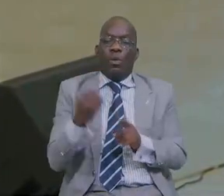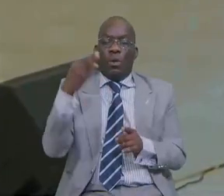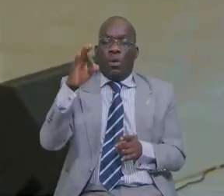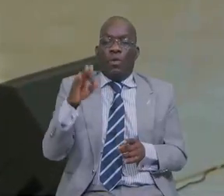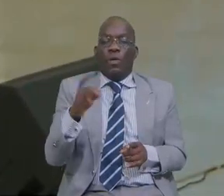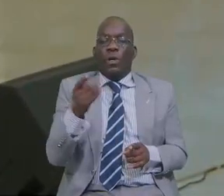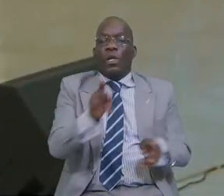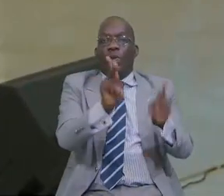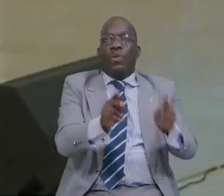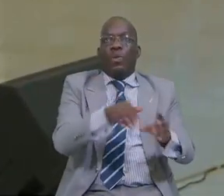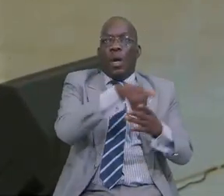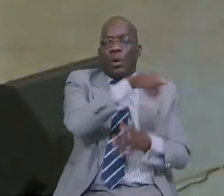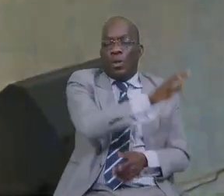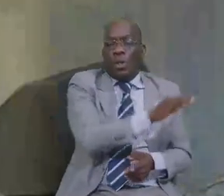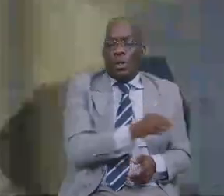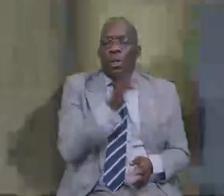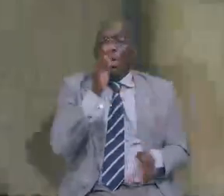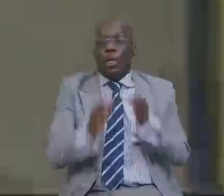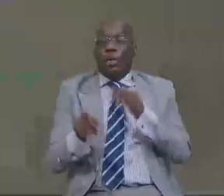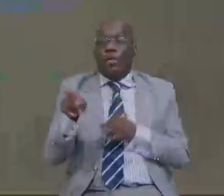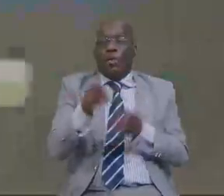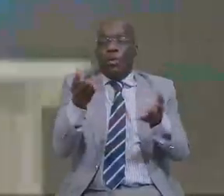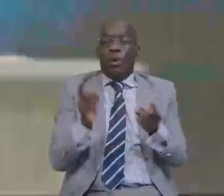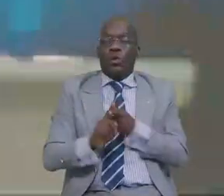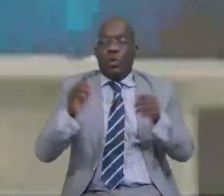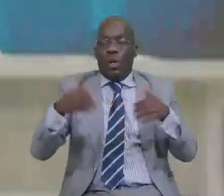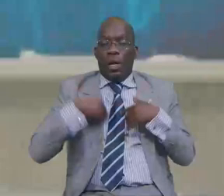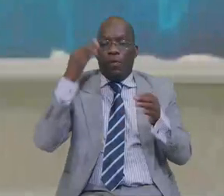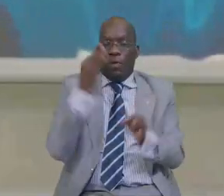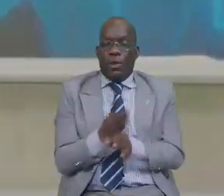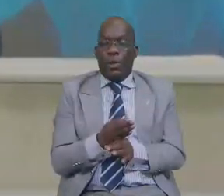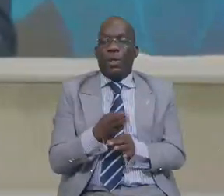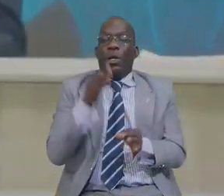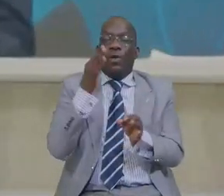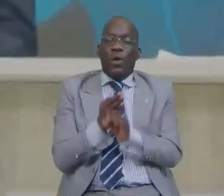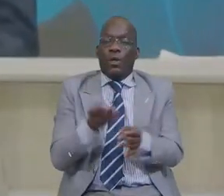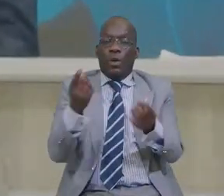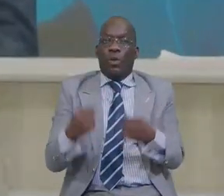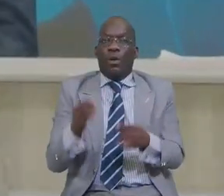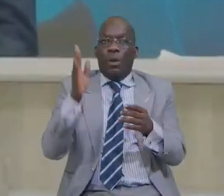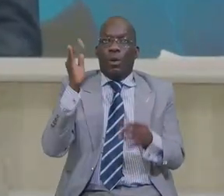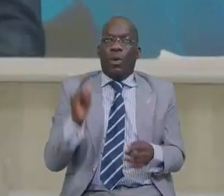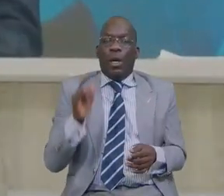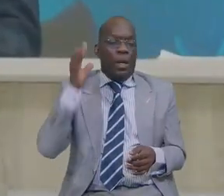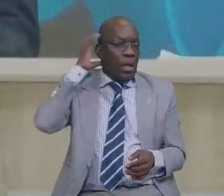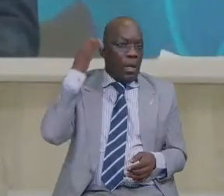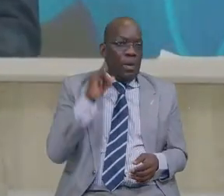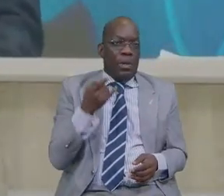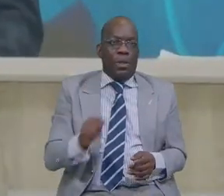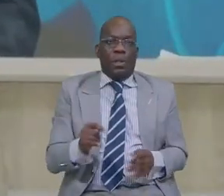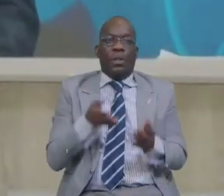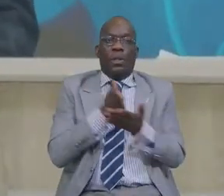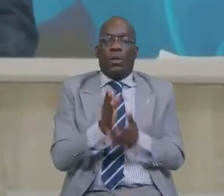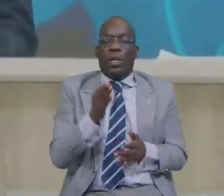entend des théologiens. Mais si vous voulez avoir la foi vient de ce qu'on entend, la bonne chose,